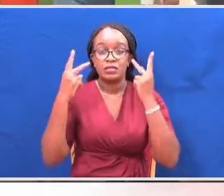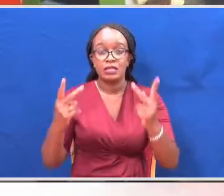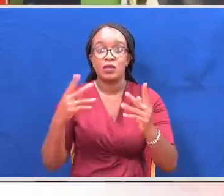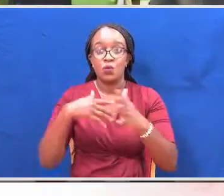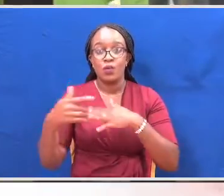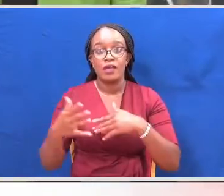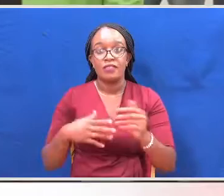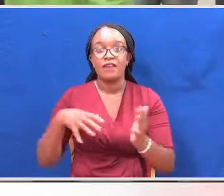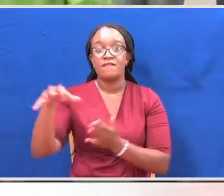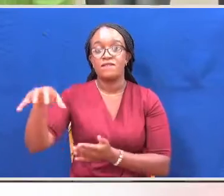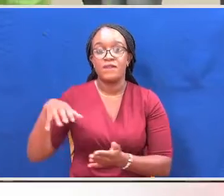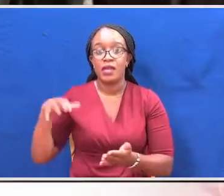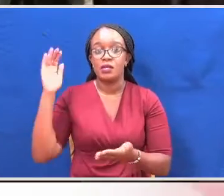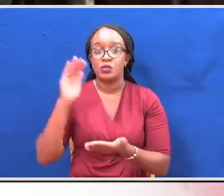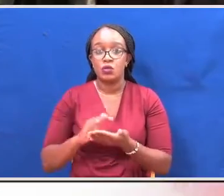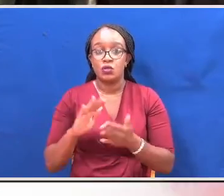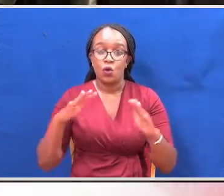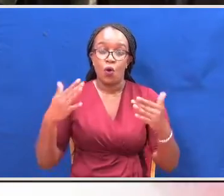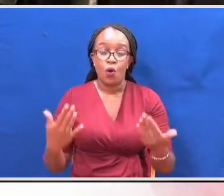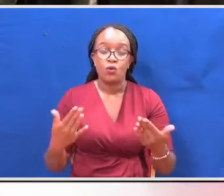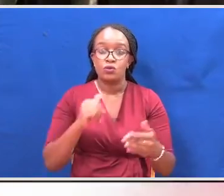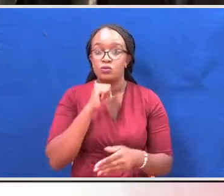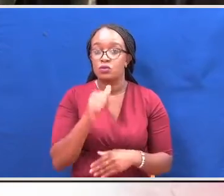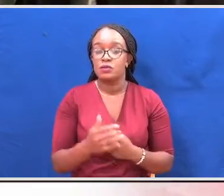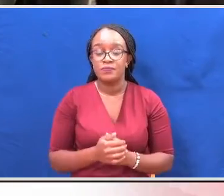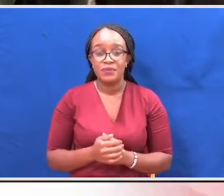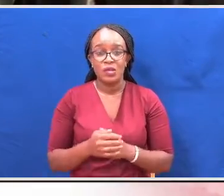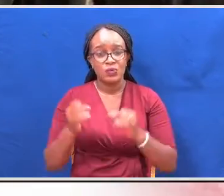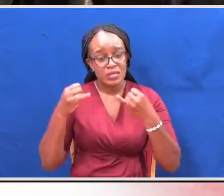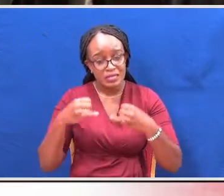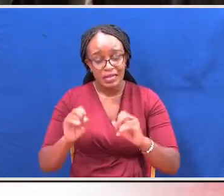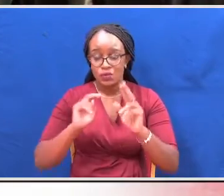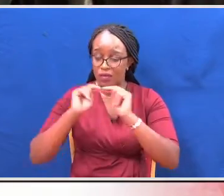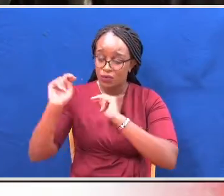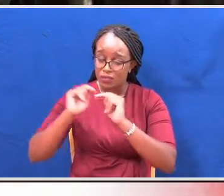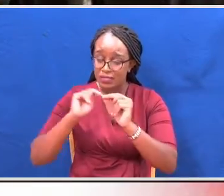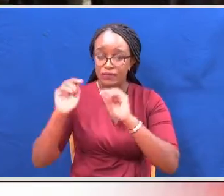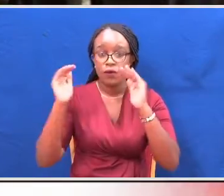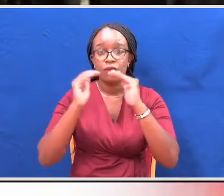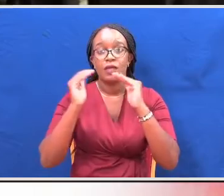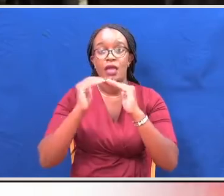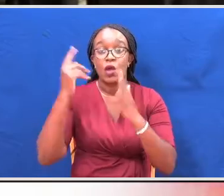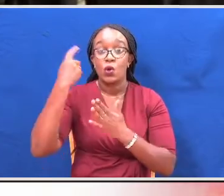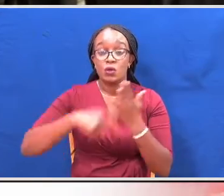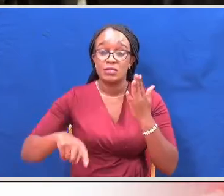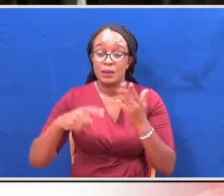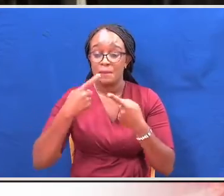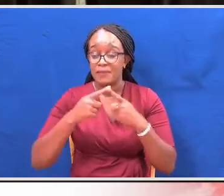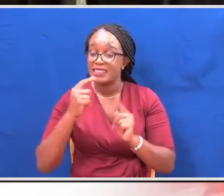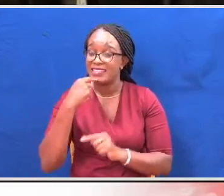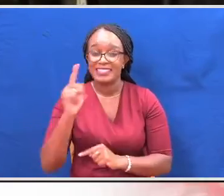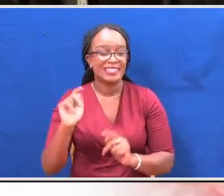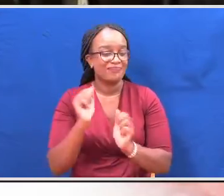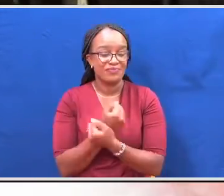lakini hilo pia halikutimia. We tried to negotiate for a fair price, but they were told no, it's either 3,000 or nothing,